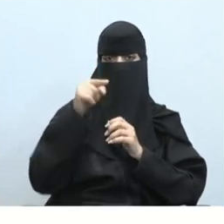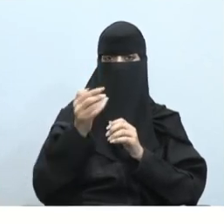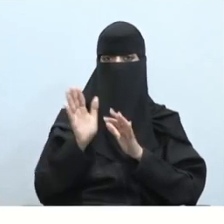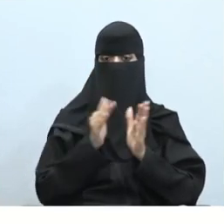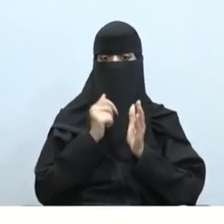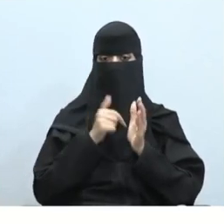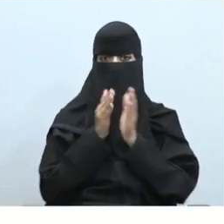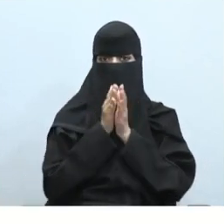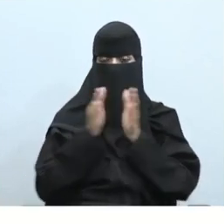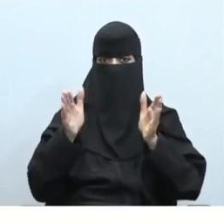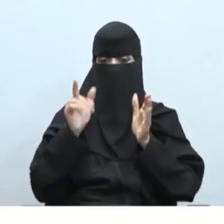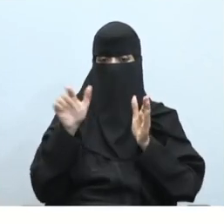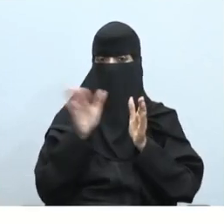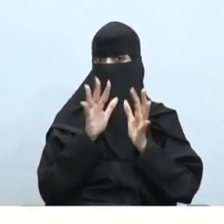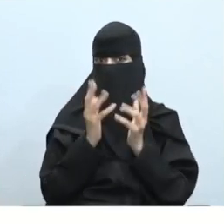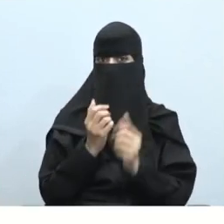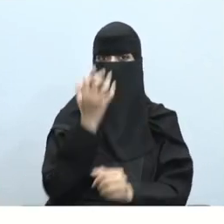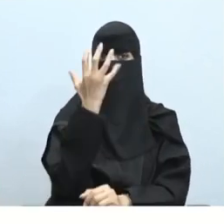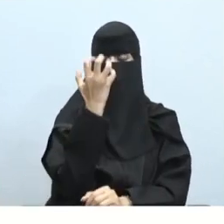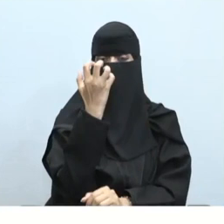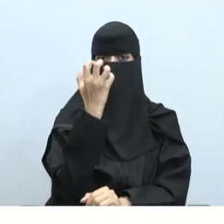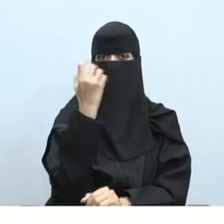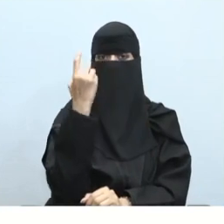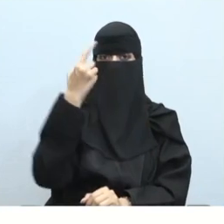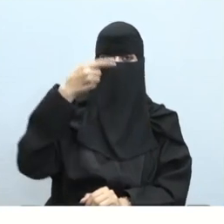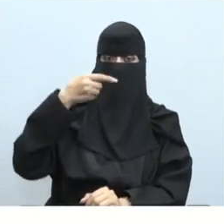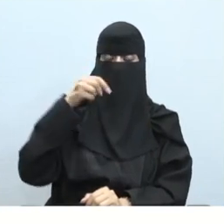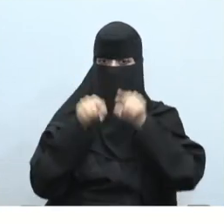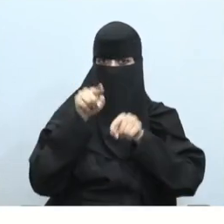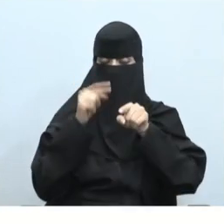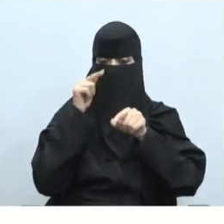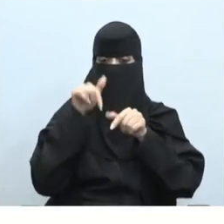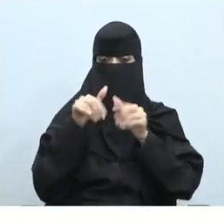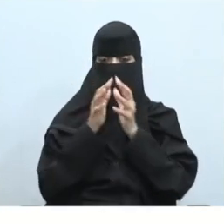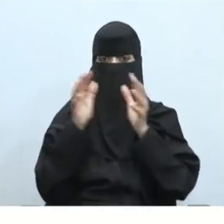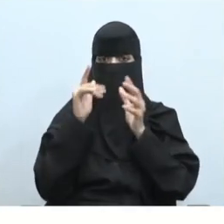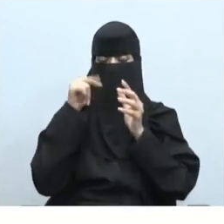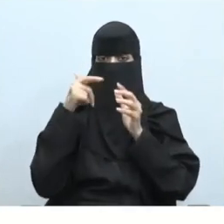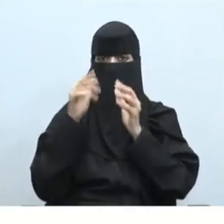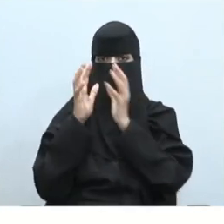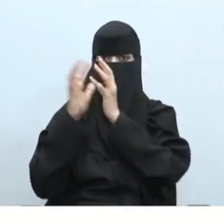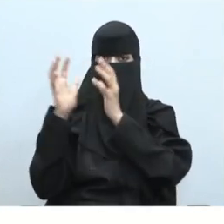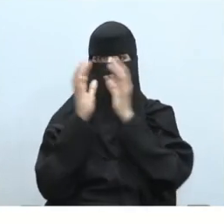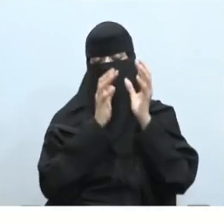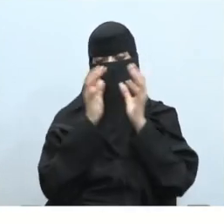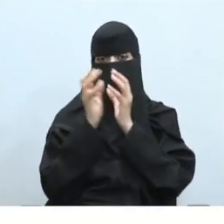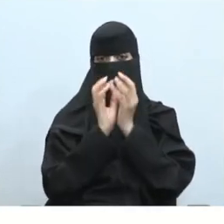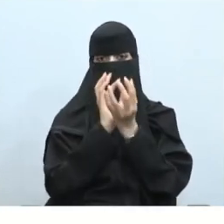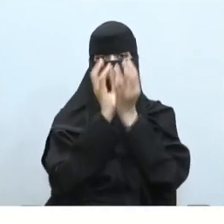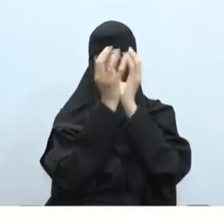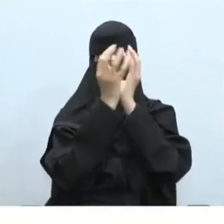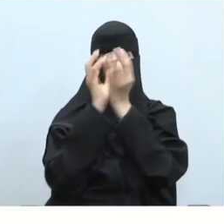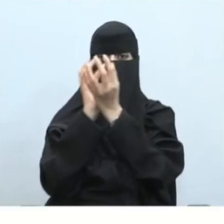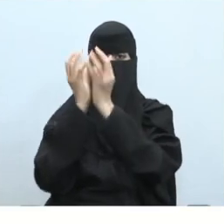مساحه الارض 510 ملايين كيلو متر مربع مساحه الارض او حجم الارض بالنسبه